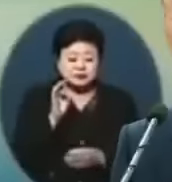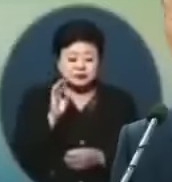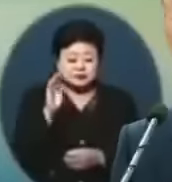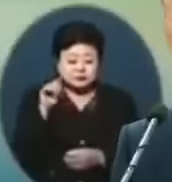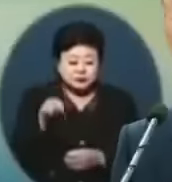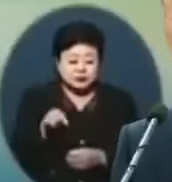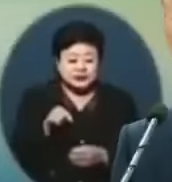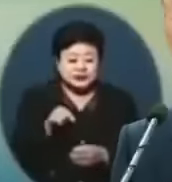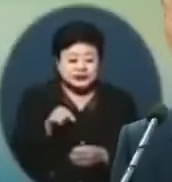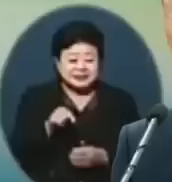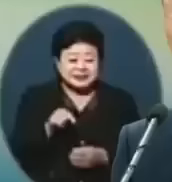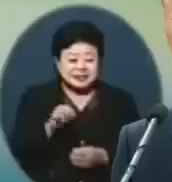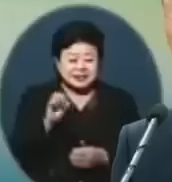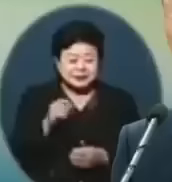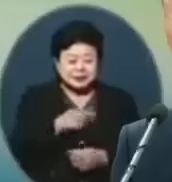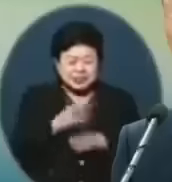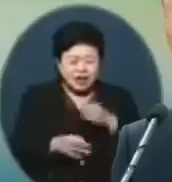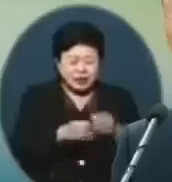걱정하는 것보다도